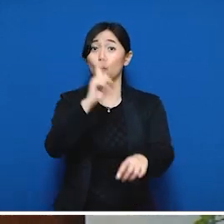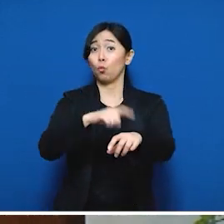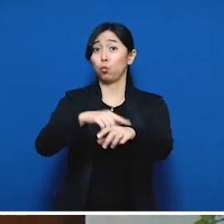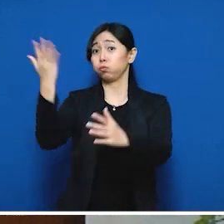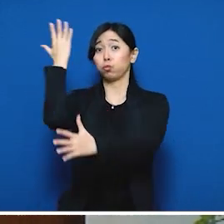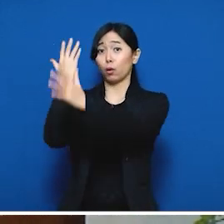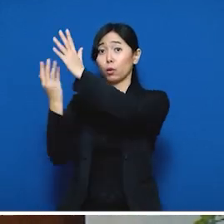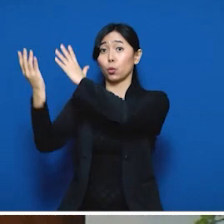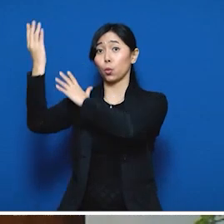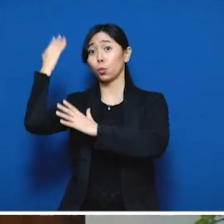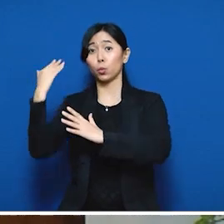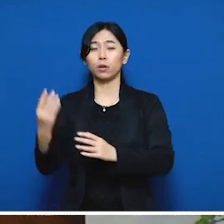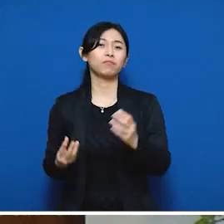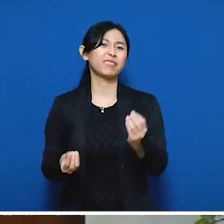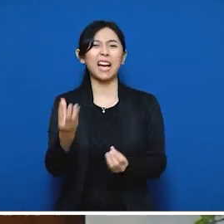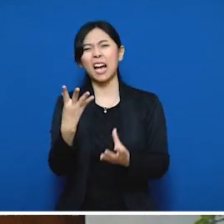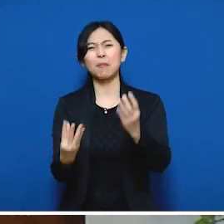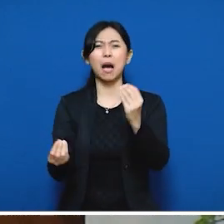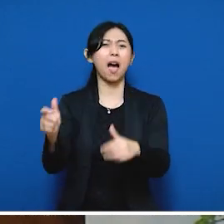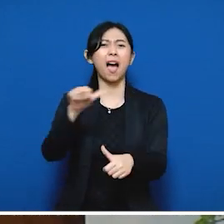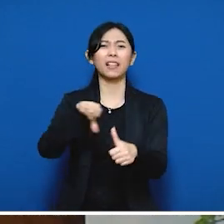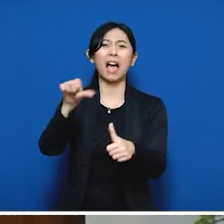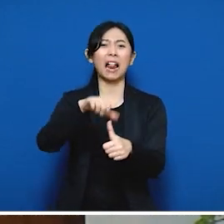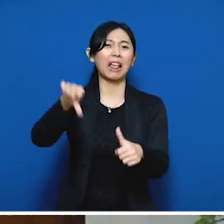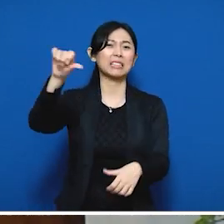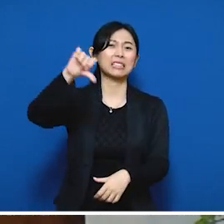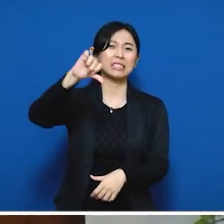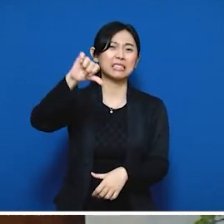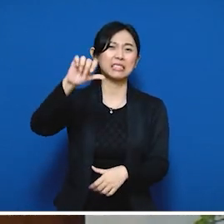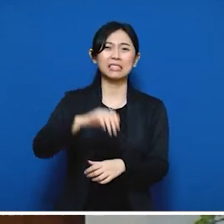lampau sering terjadi banyak